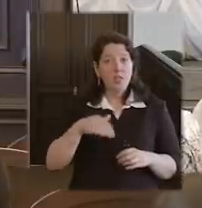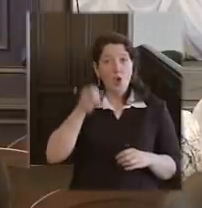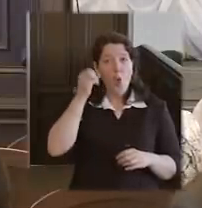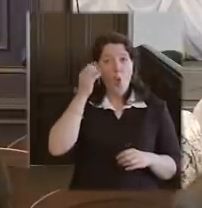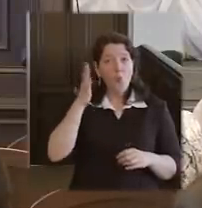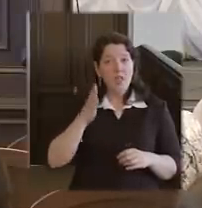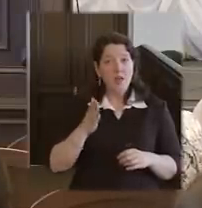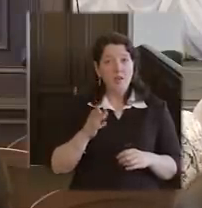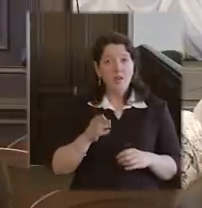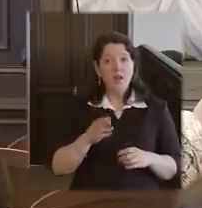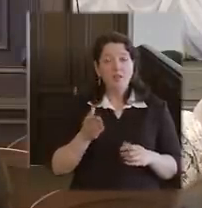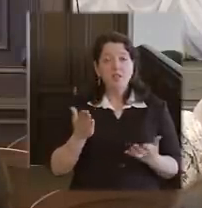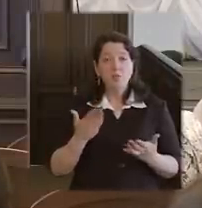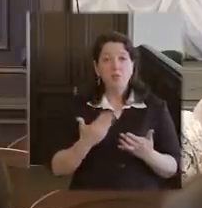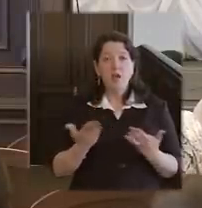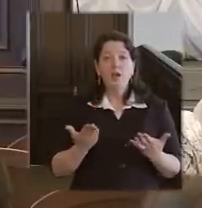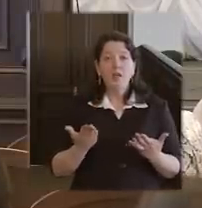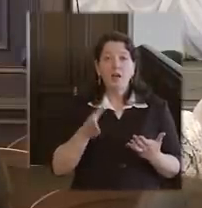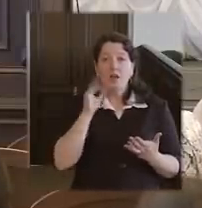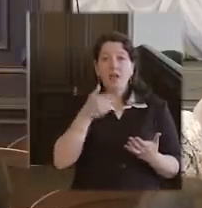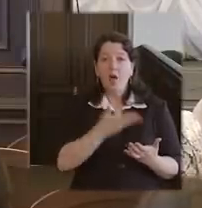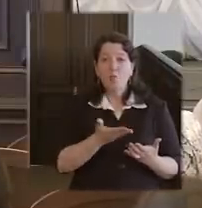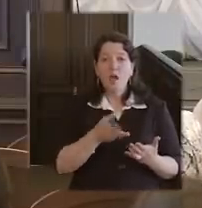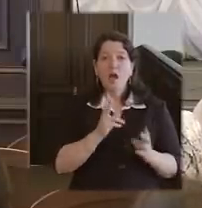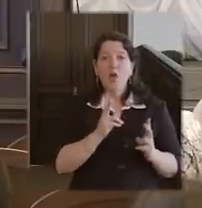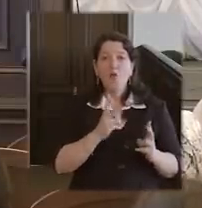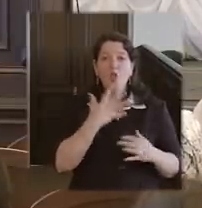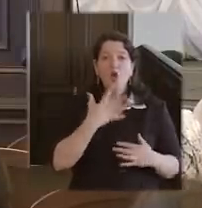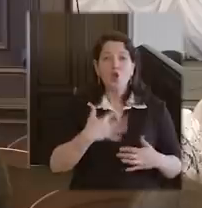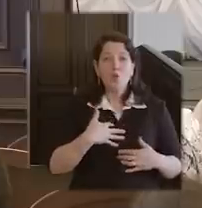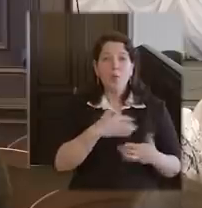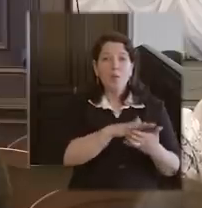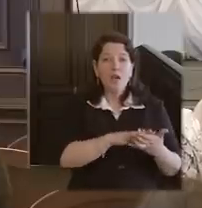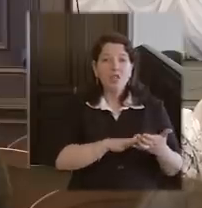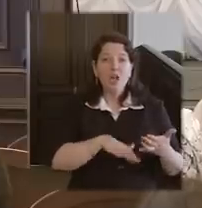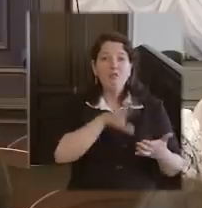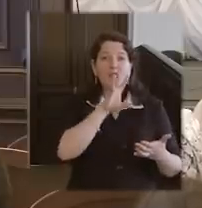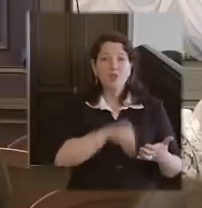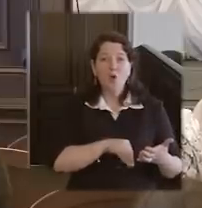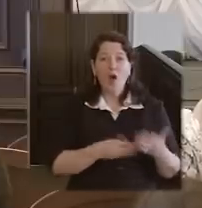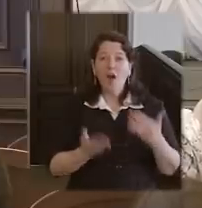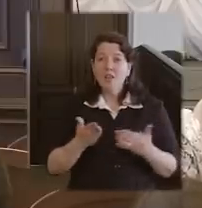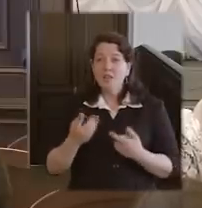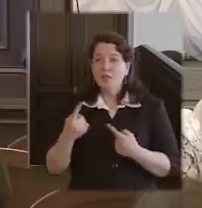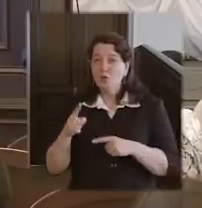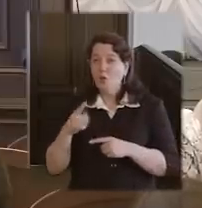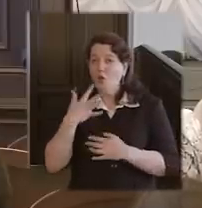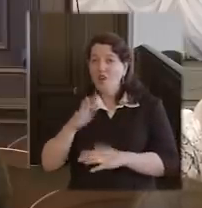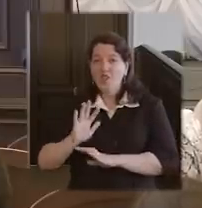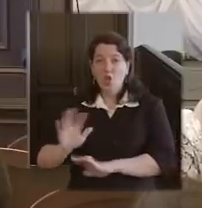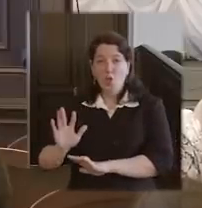безумная, как иногда, кого мы любим, там все прощаем. Кого не любим, придираемся к каждой мелочи.